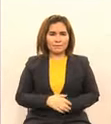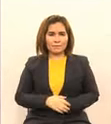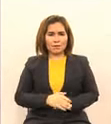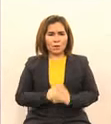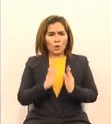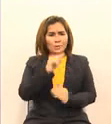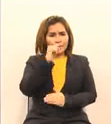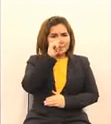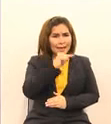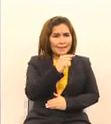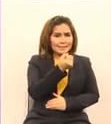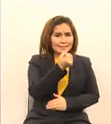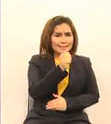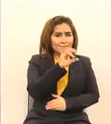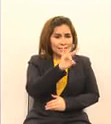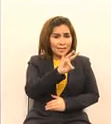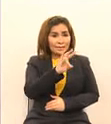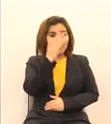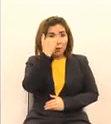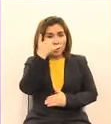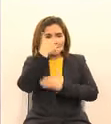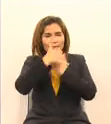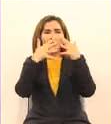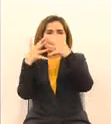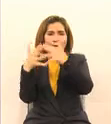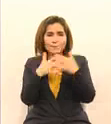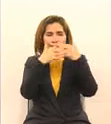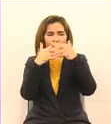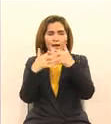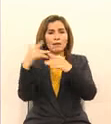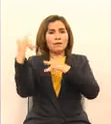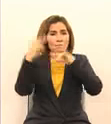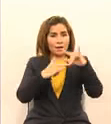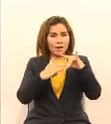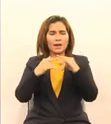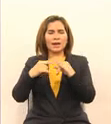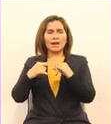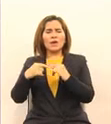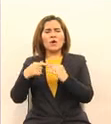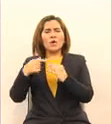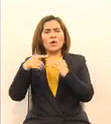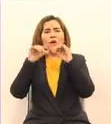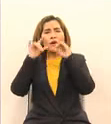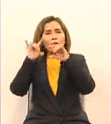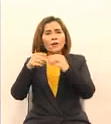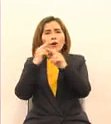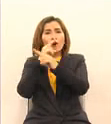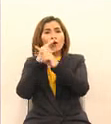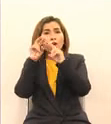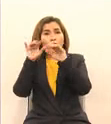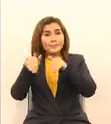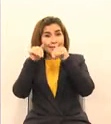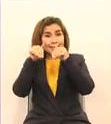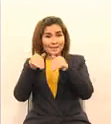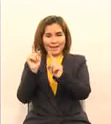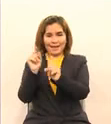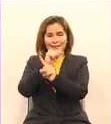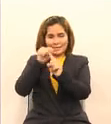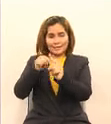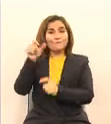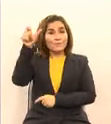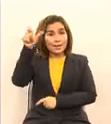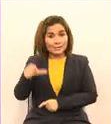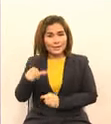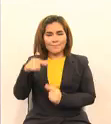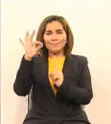ไทย17รายที่เดินทางกลับมาจากอเมริกากาตาร์ออสเตรเลียอังกฤษฝรั่งเศส